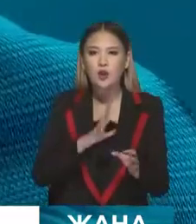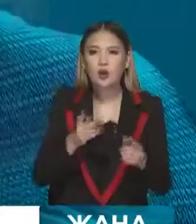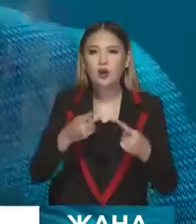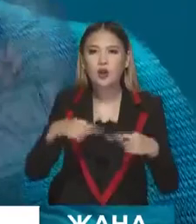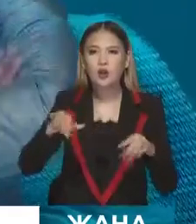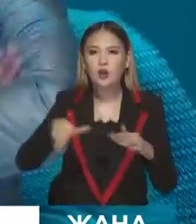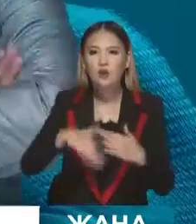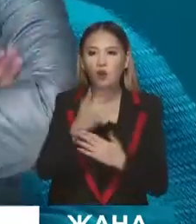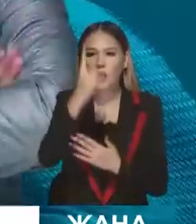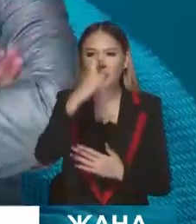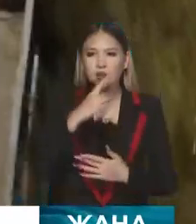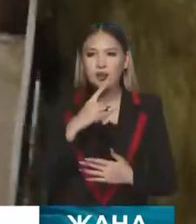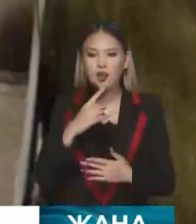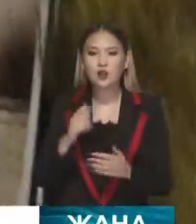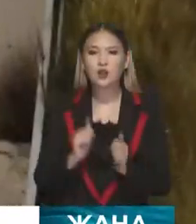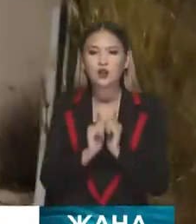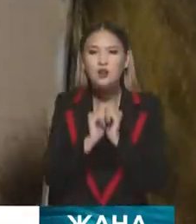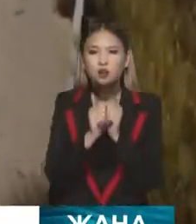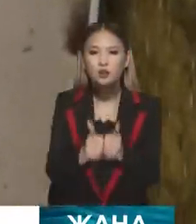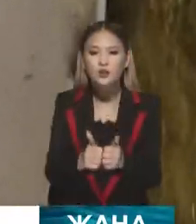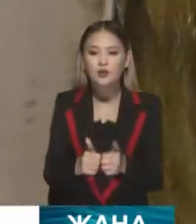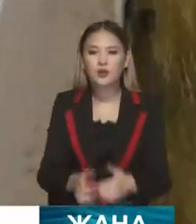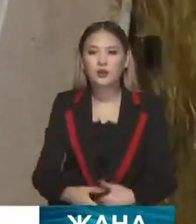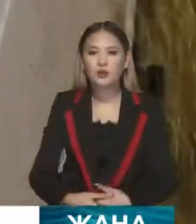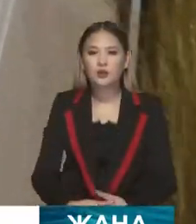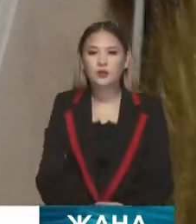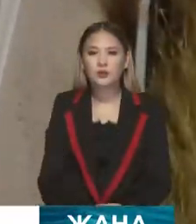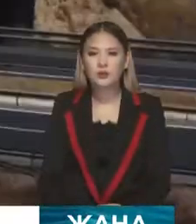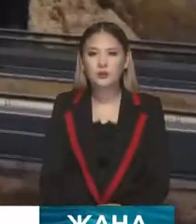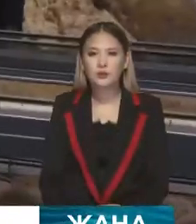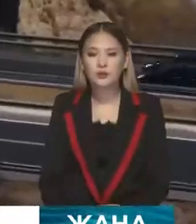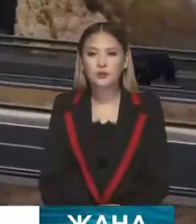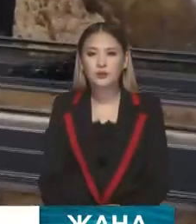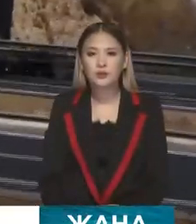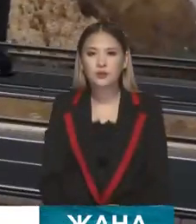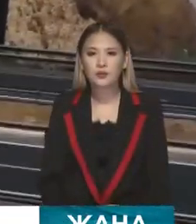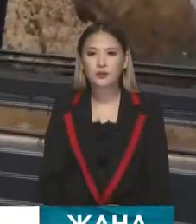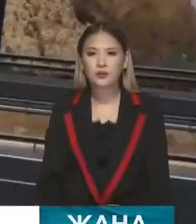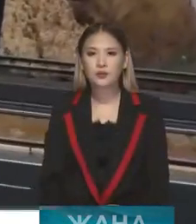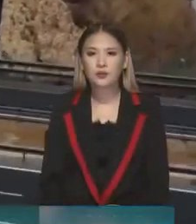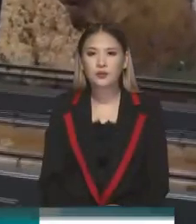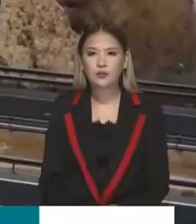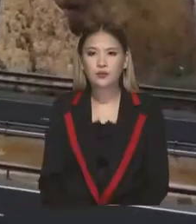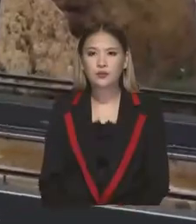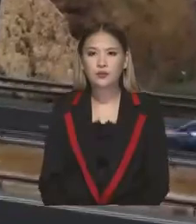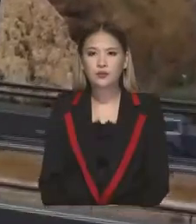құруда жолымыз бір. Гүлжазира Ғалиқызы, Жарқын Әбілов, жаңа уақыт.